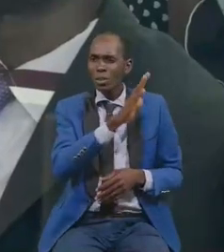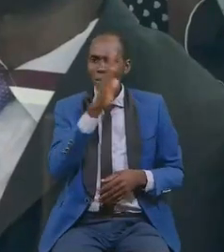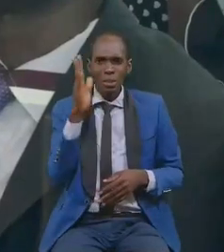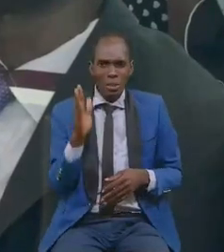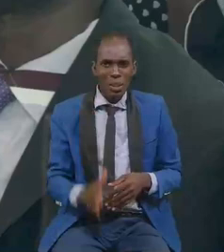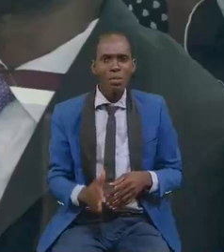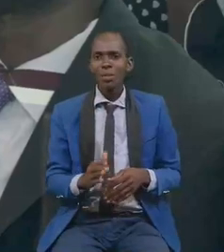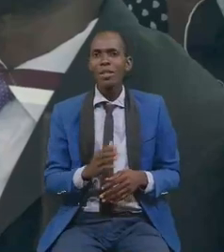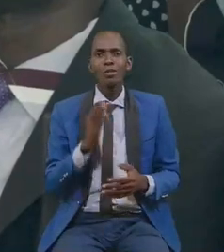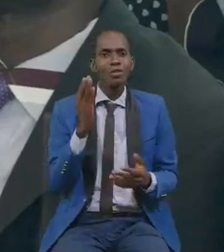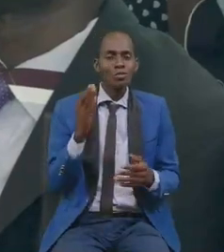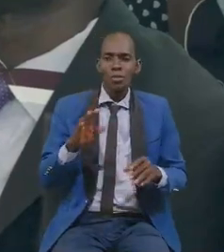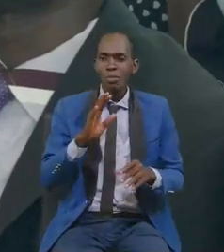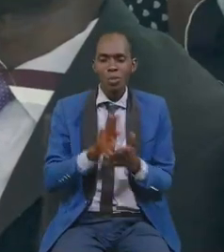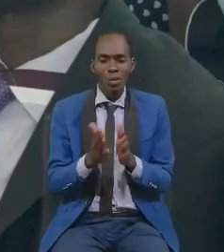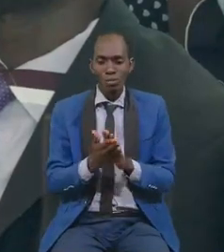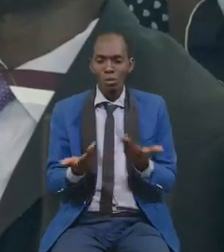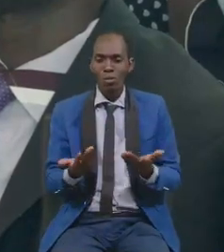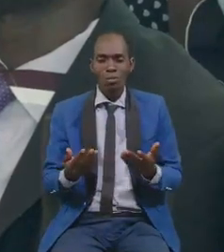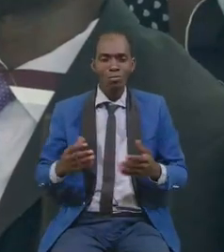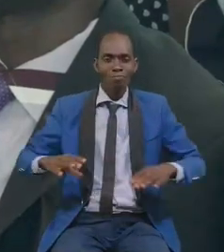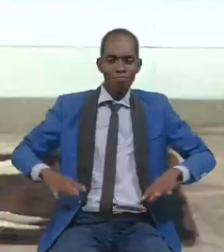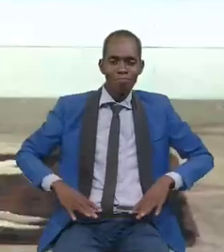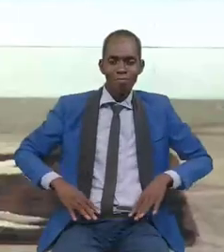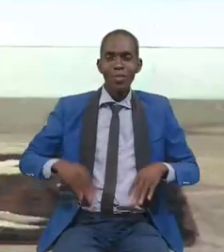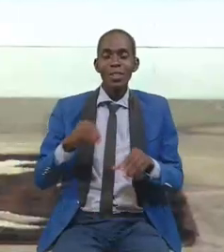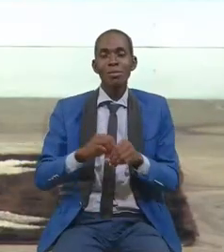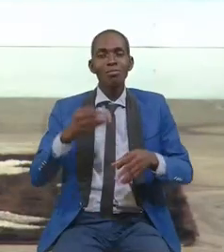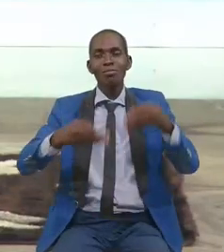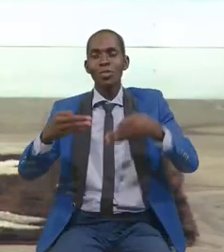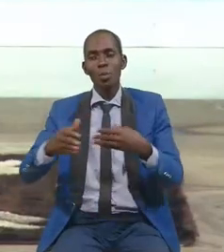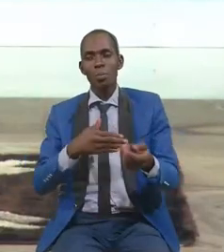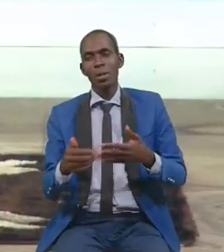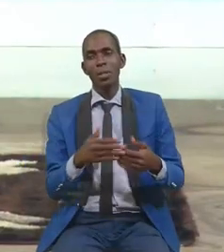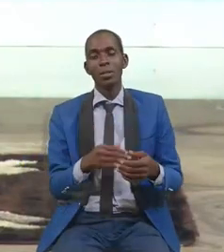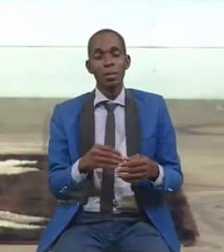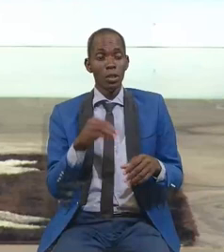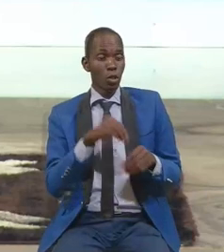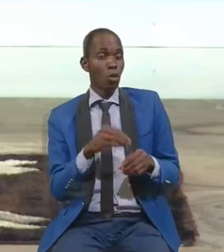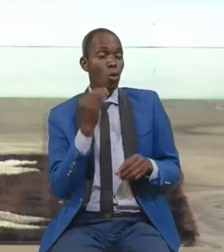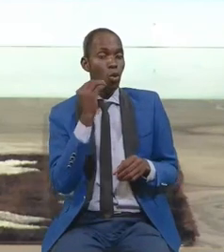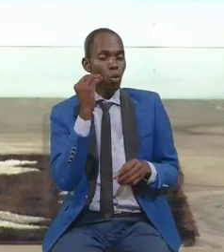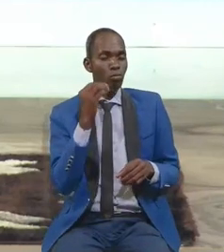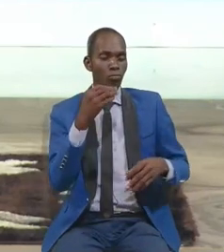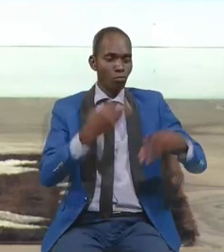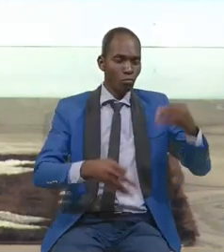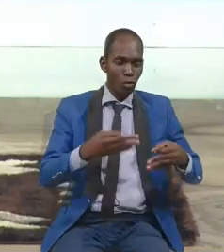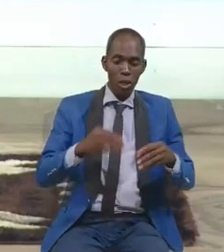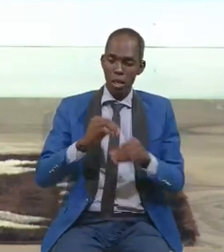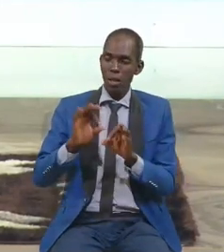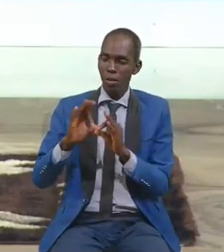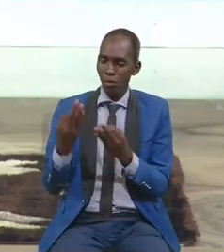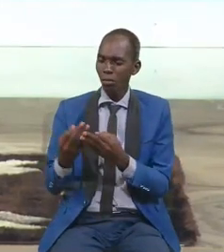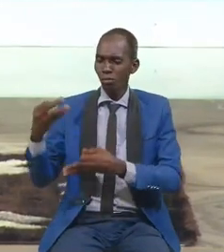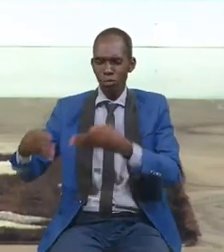vous n'avez jamais pris congé de jugement. Vous continuez de juger. Dans la famille, vous jugez. À l'église, vous jugez. Pourquoi ne